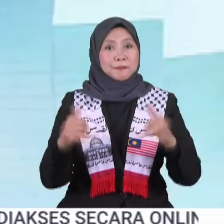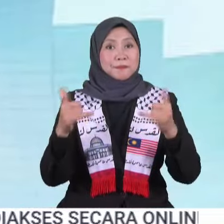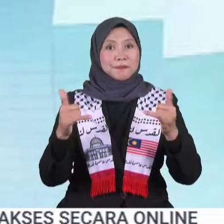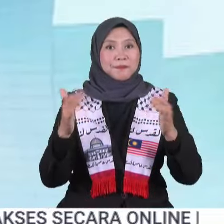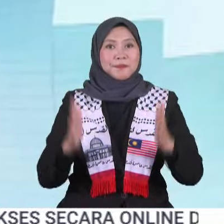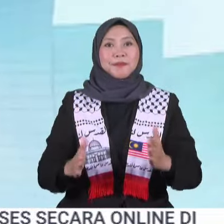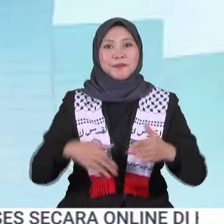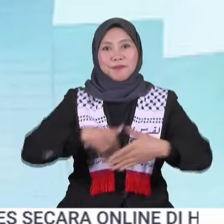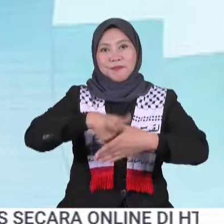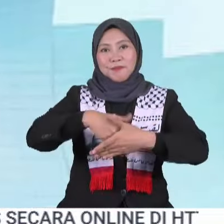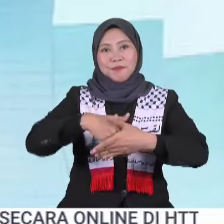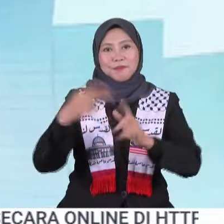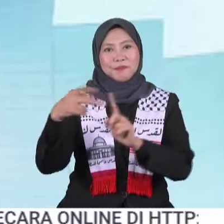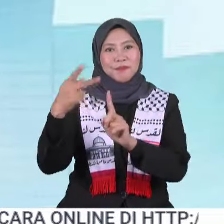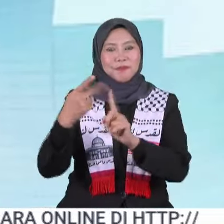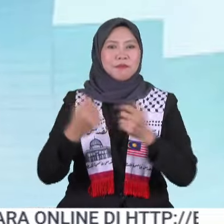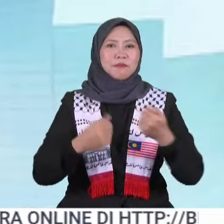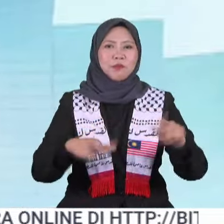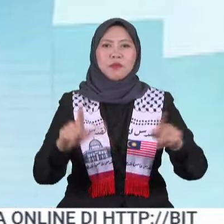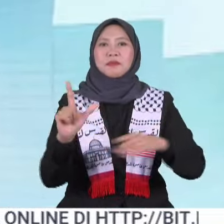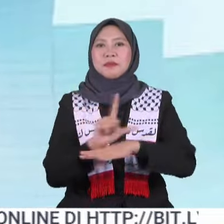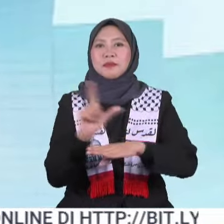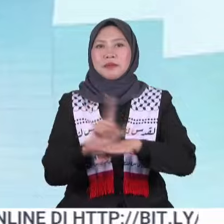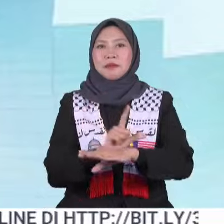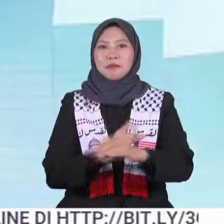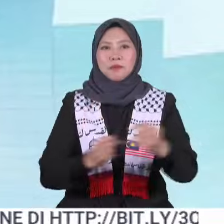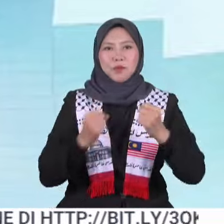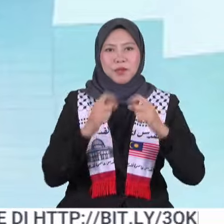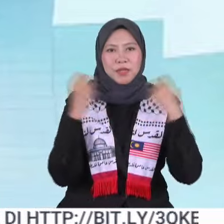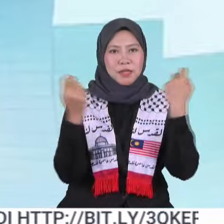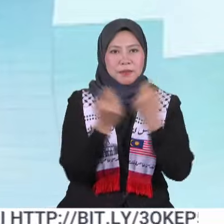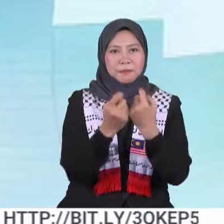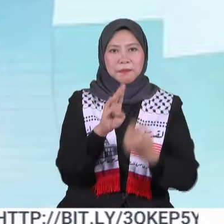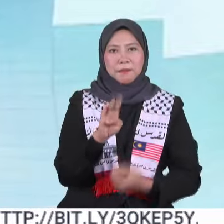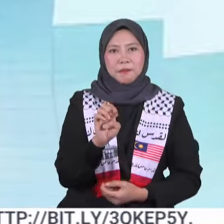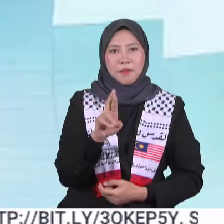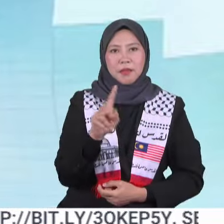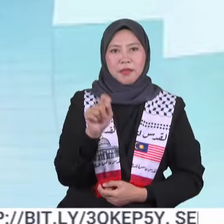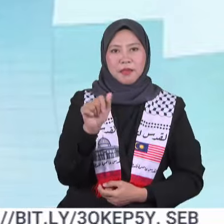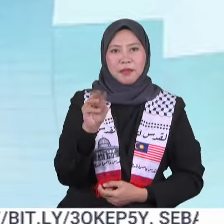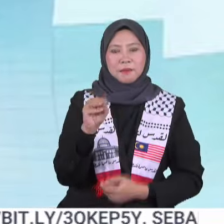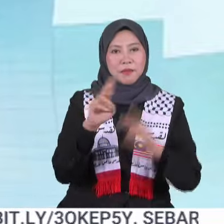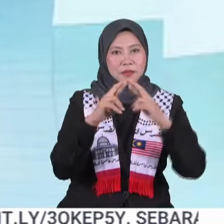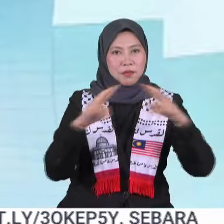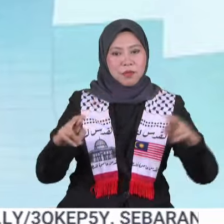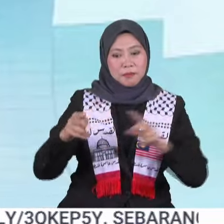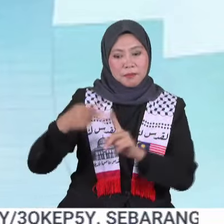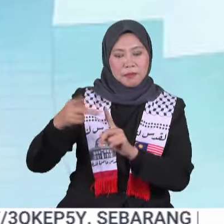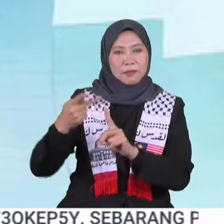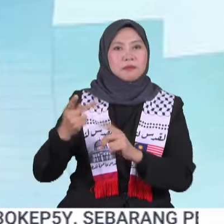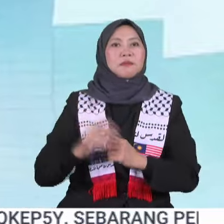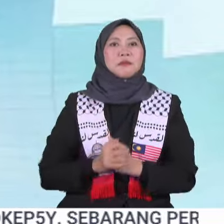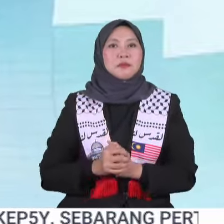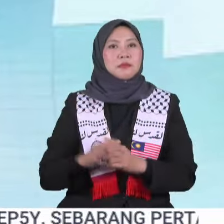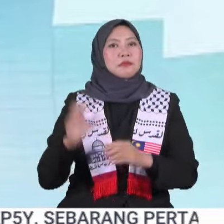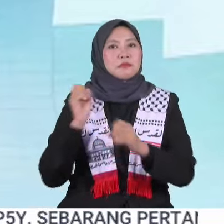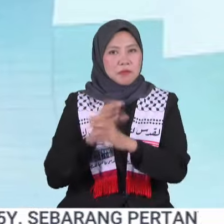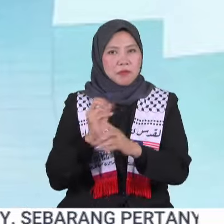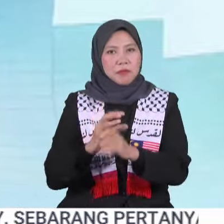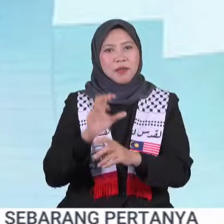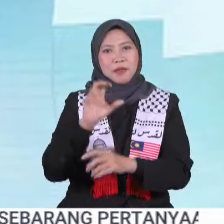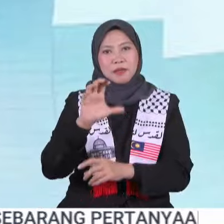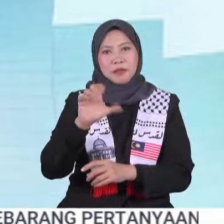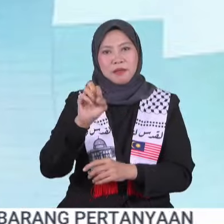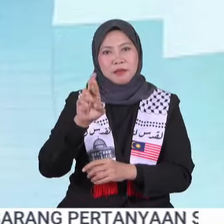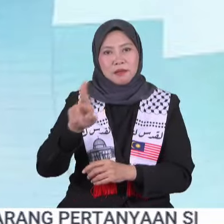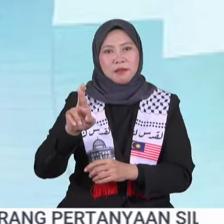Pemain bola sepak Penang FC berpeluang jalani latihan pengukuhan pasukan di Bertam Resort and Waterpark Penang. Inisiatif tanggungjawab sosial korporat